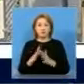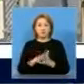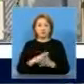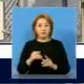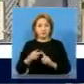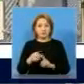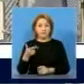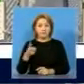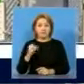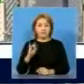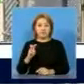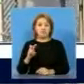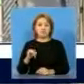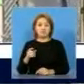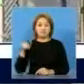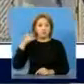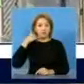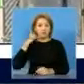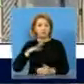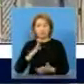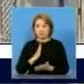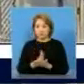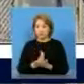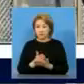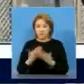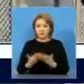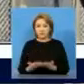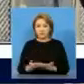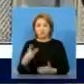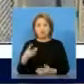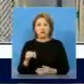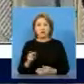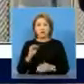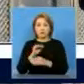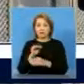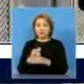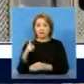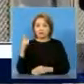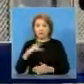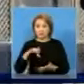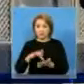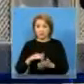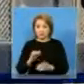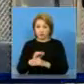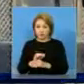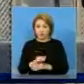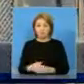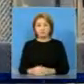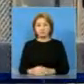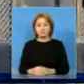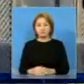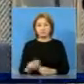қамтиды. Билайн, Кесел операторларымен уже қондырғылар қондырылған. Қазіргі таңда 2 матчты қосымша Хромтау қаласына 1 матчты қондырылды.